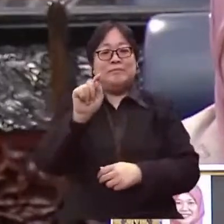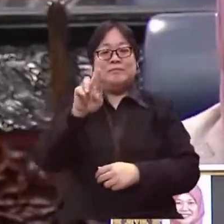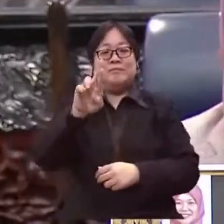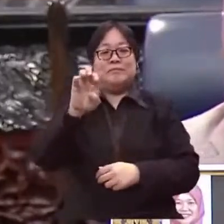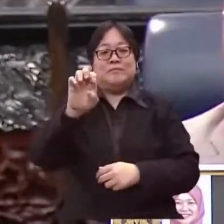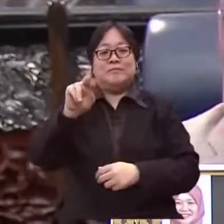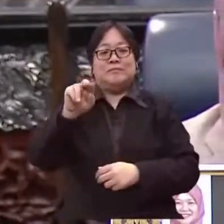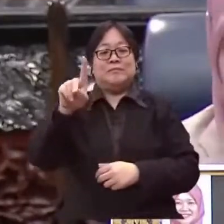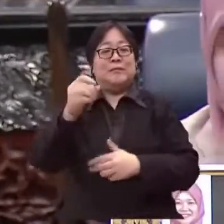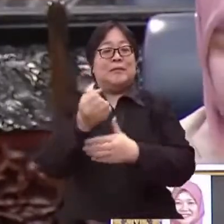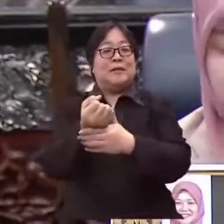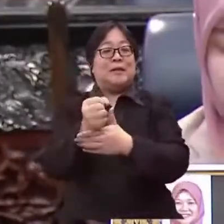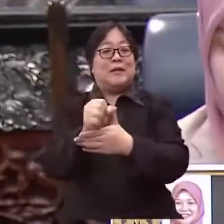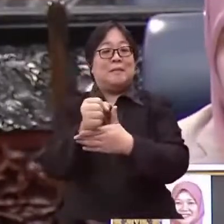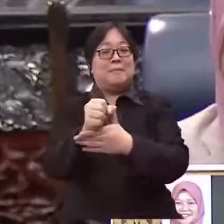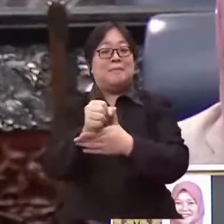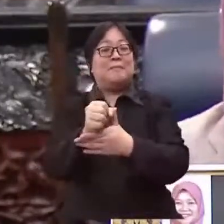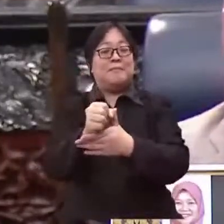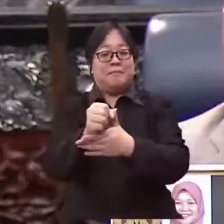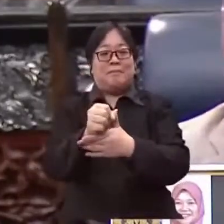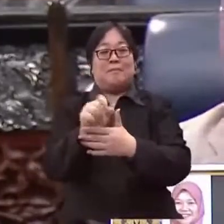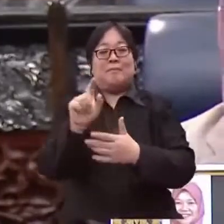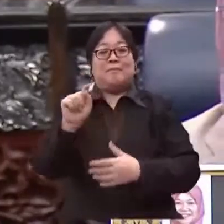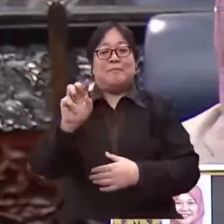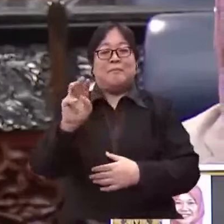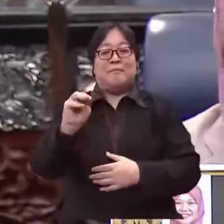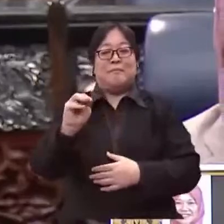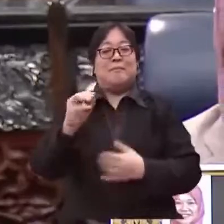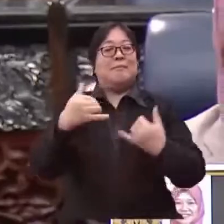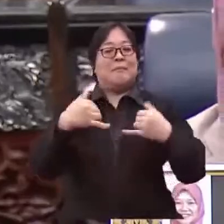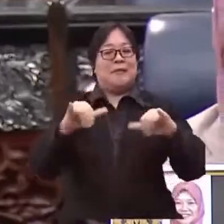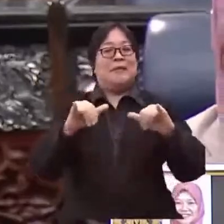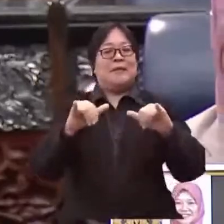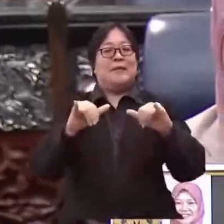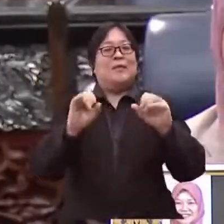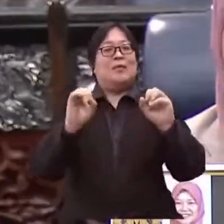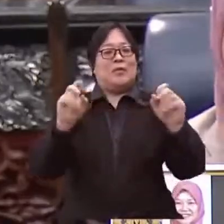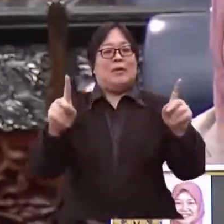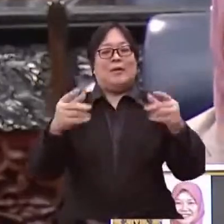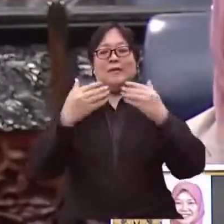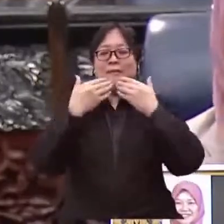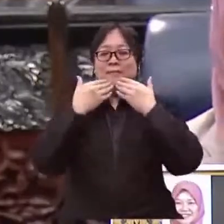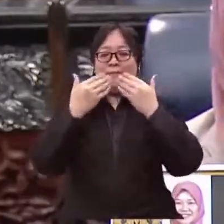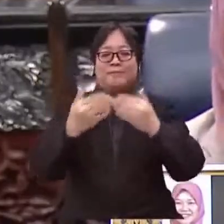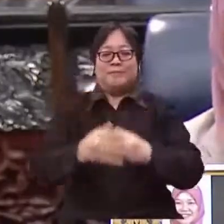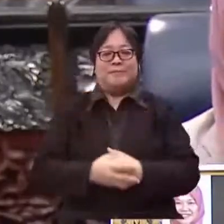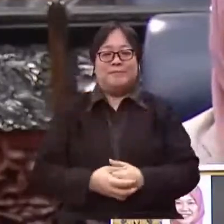untuk saham DM istilah by dengan izin